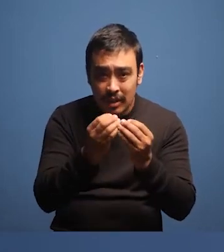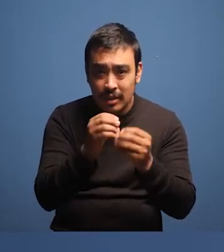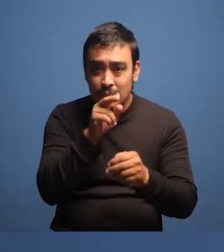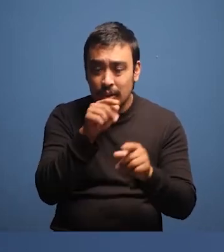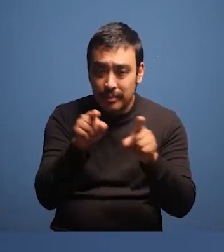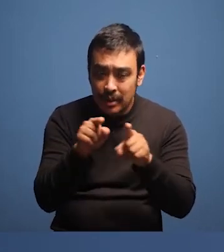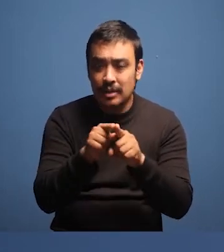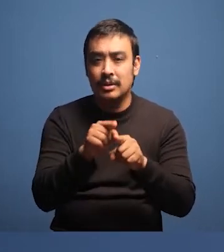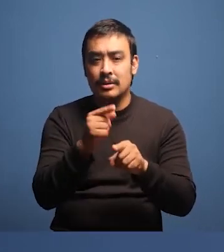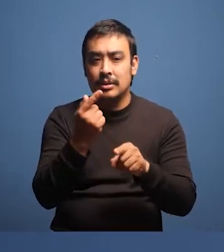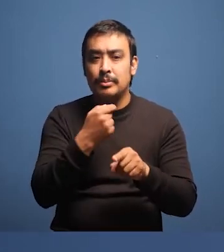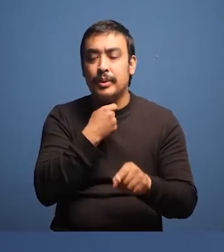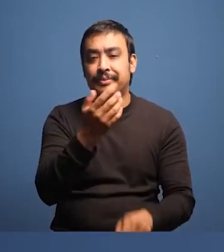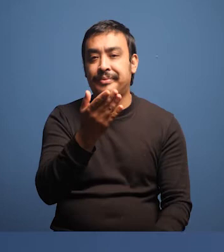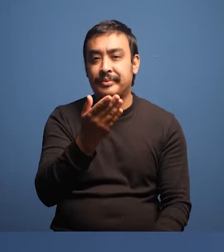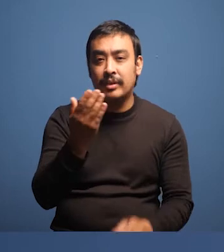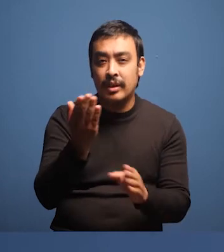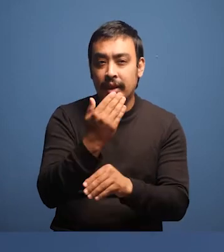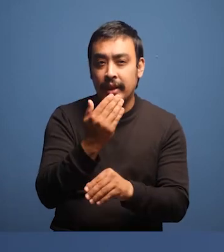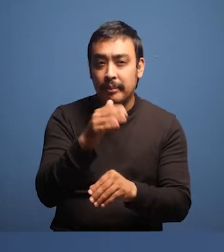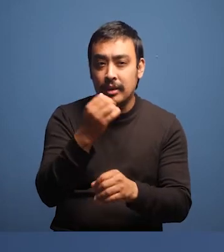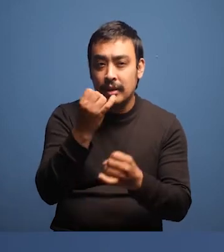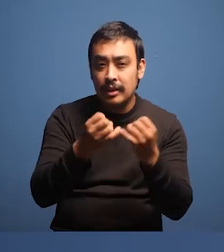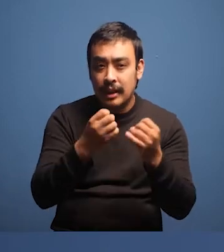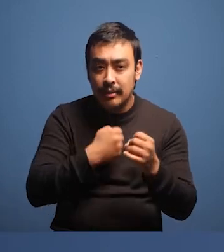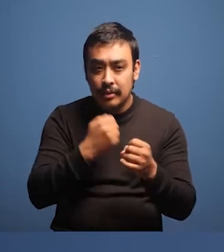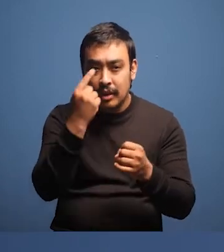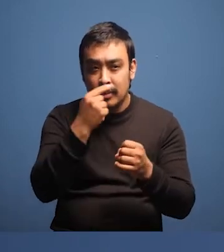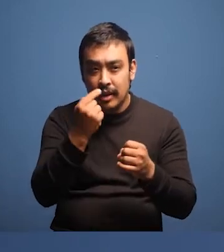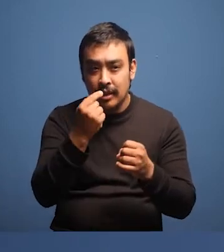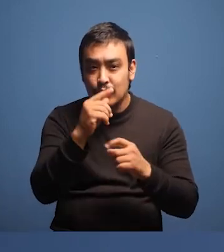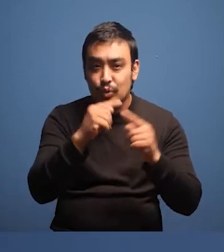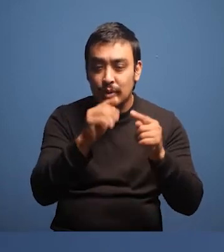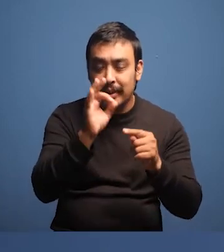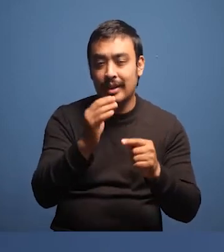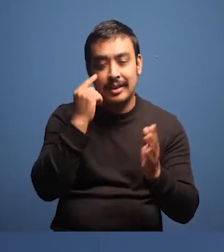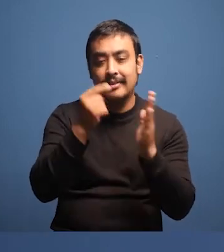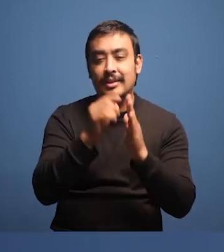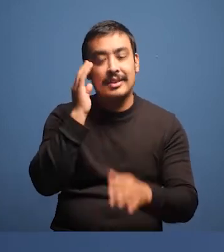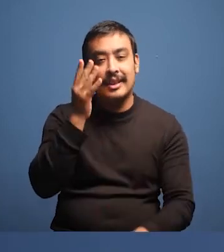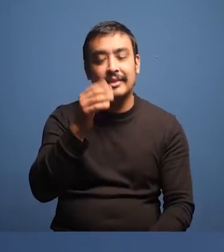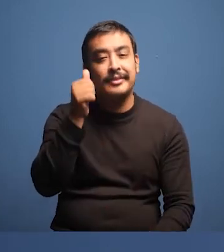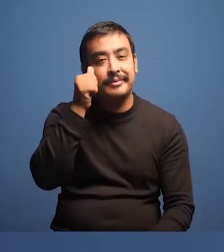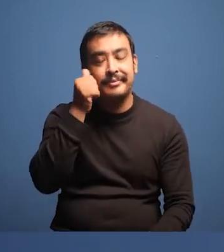पनि ट्रस्ट चाहिँ लाग्दैन किनभने लास्टमा गएर उहाँले कुन खालको आफ्नो फेस देखाउनुहुन्छ वी नेभर नो नि त सो द्याट्स माई